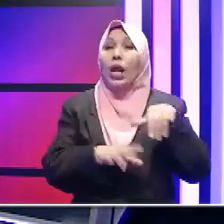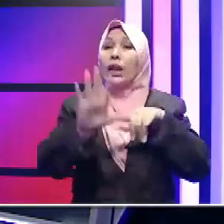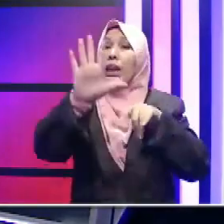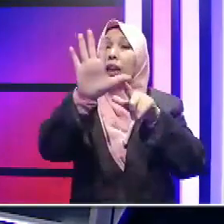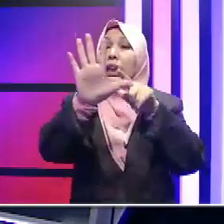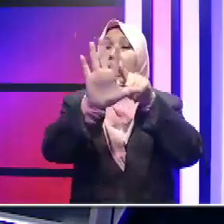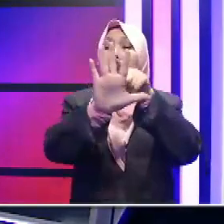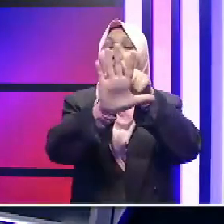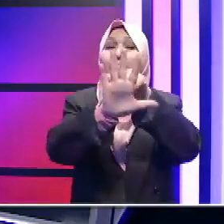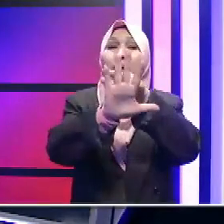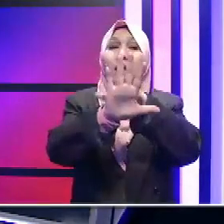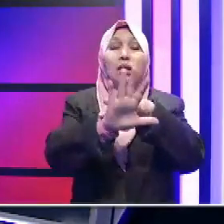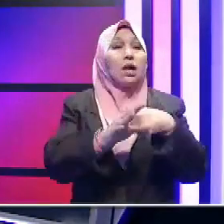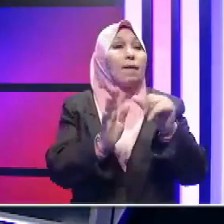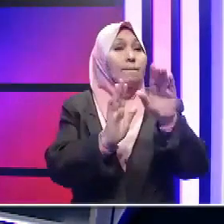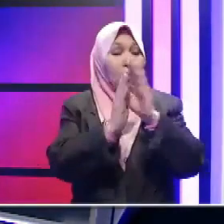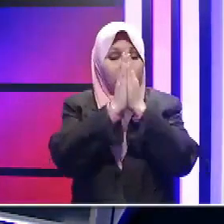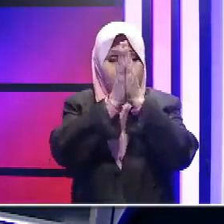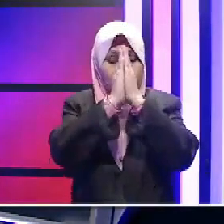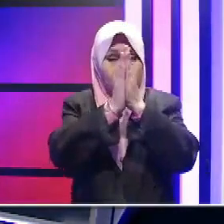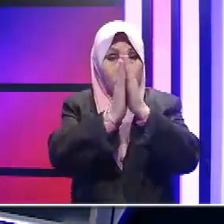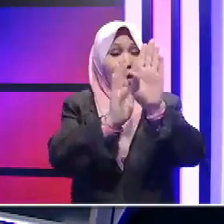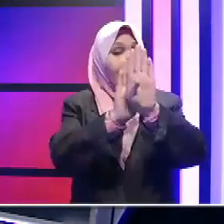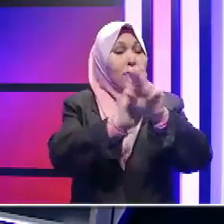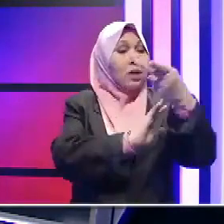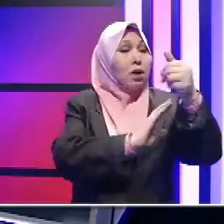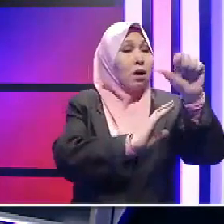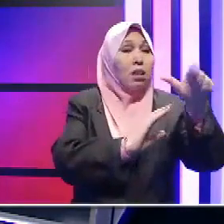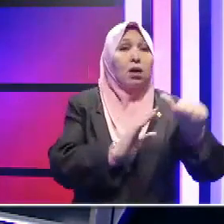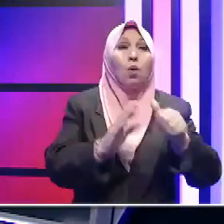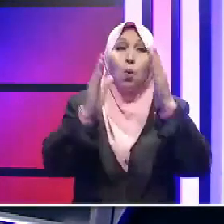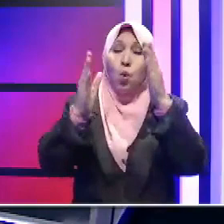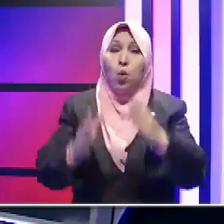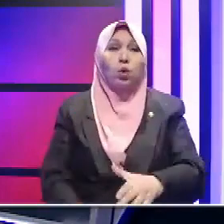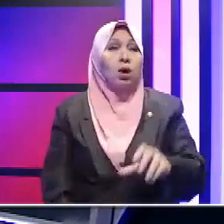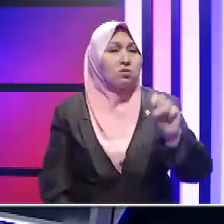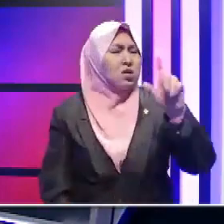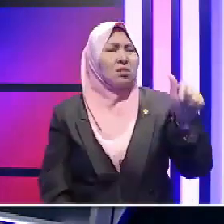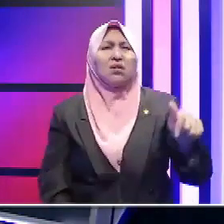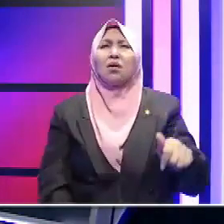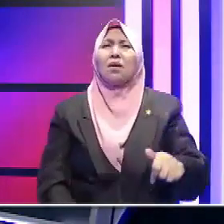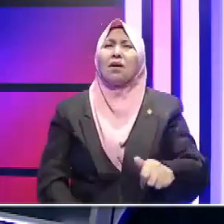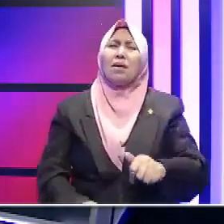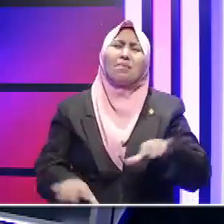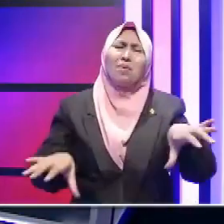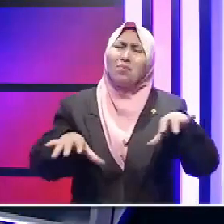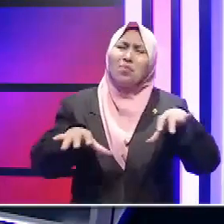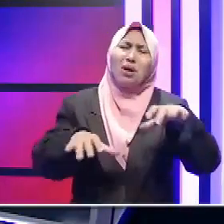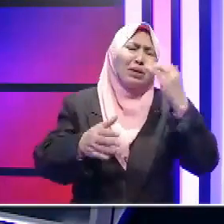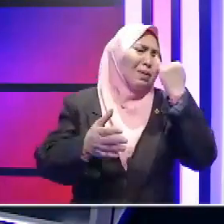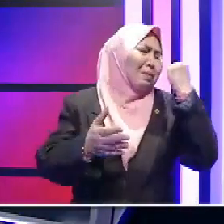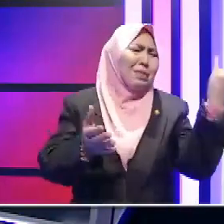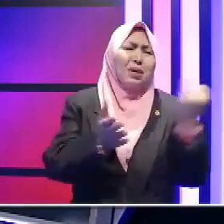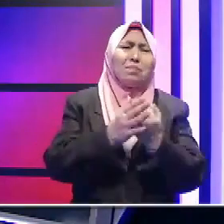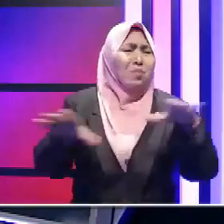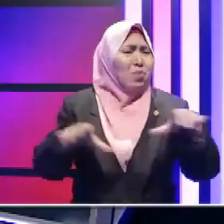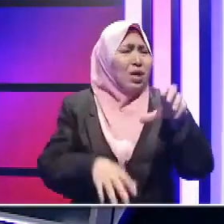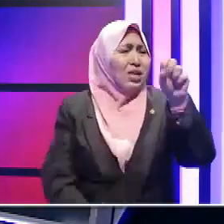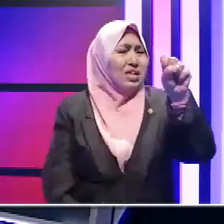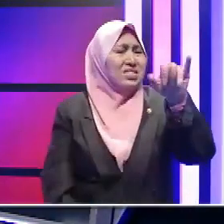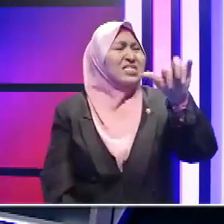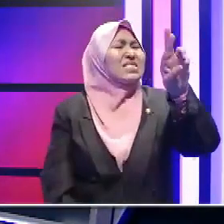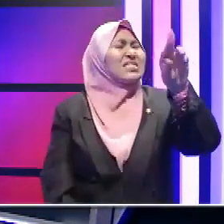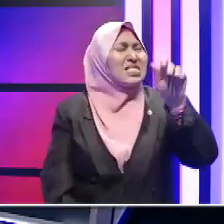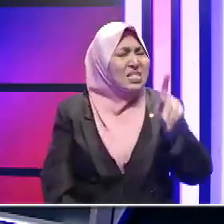ya itulah berhadapan hal yang berasal dari pada orang-orang Saleh jenazah mereka berat karena mereka melakukan sirih buat jadi